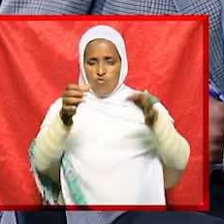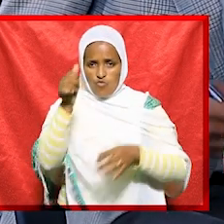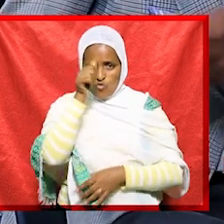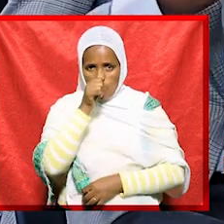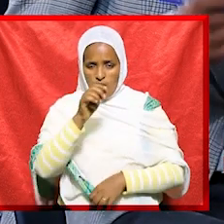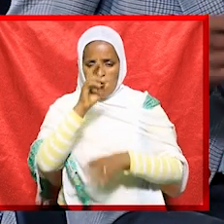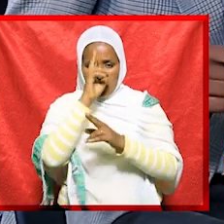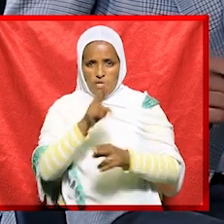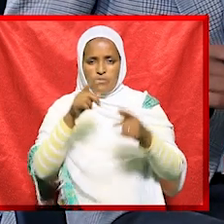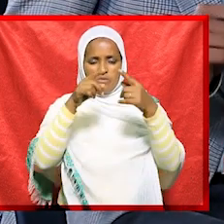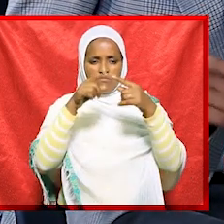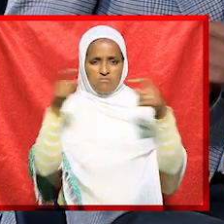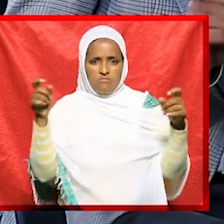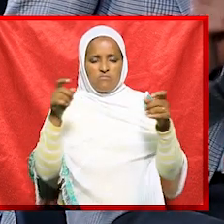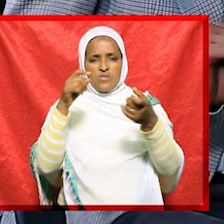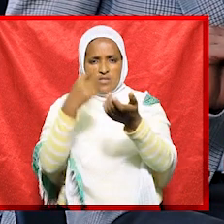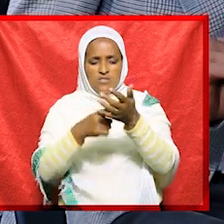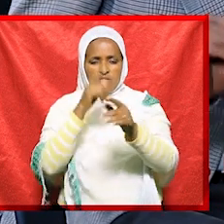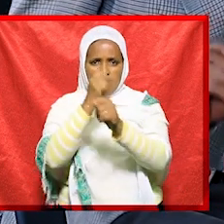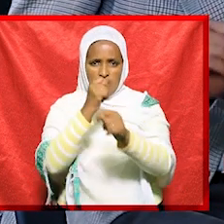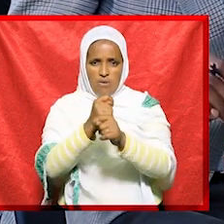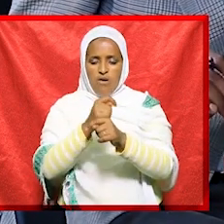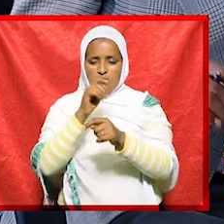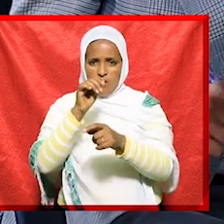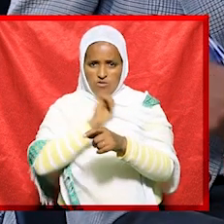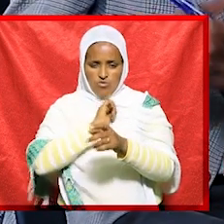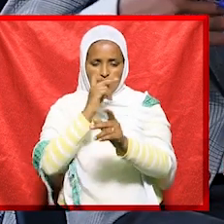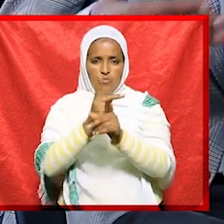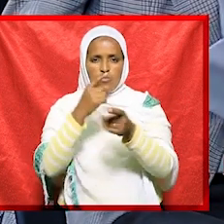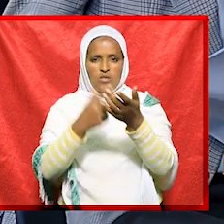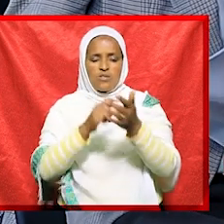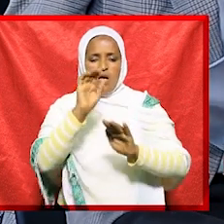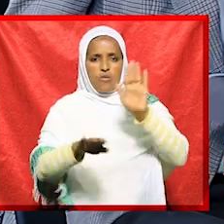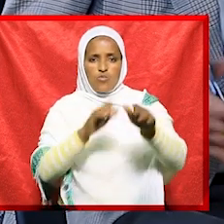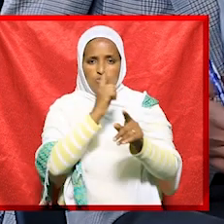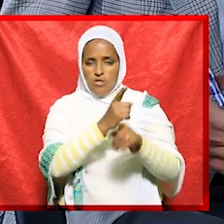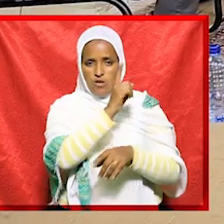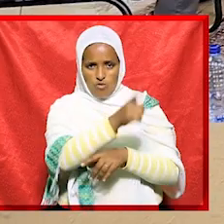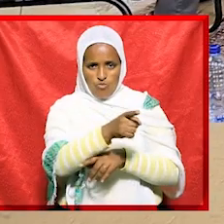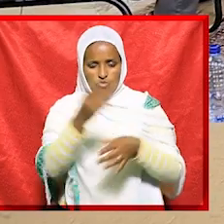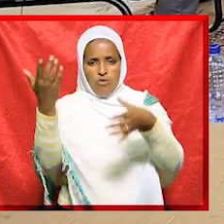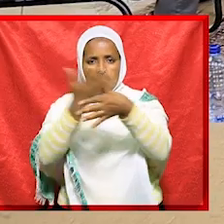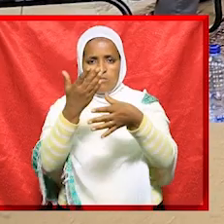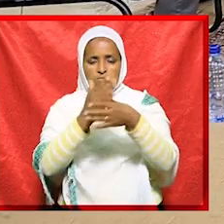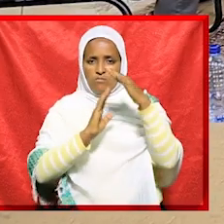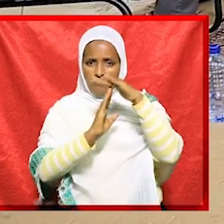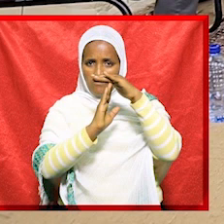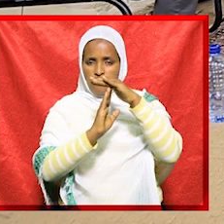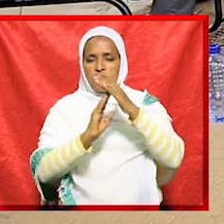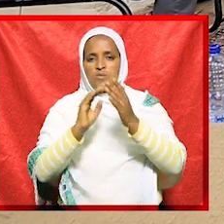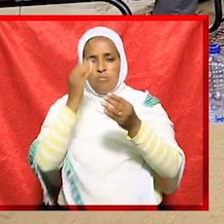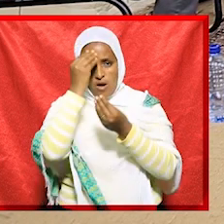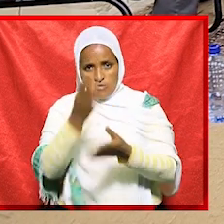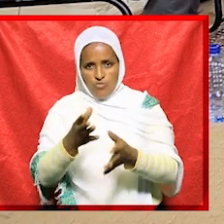ኢትዮጵያውያን ክብረነክ ከሆኑ ከእንደዚህ አይነት አስነዋሪ ተግባራት ራሳቸው እንዲጠብቁ የዚህ ግብር አራማጆችም እንዲጠነቀቁ እንዲታቀቡ ማሳሰቢያ